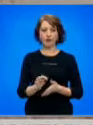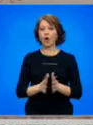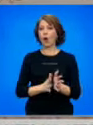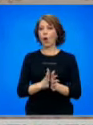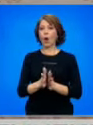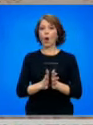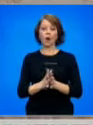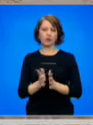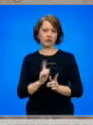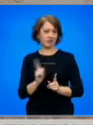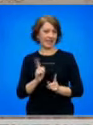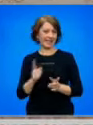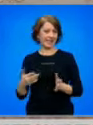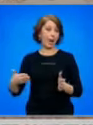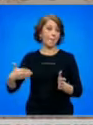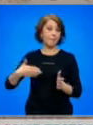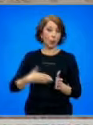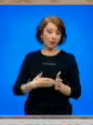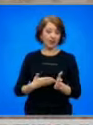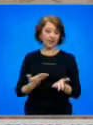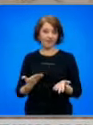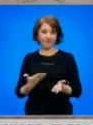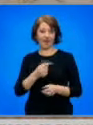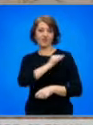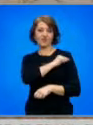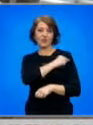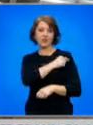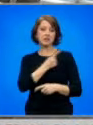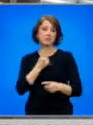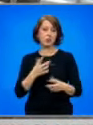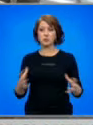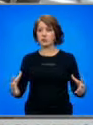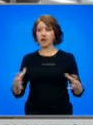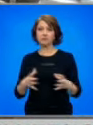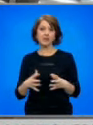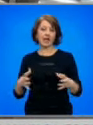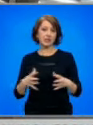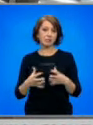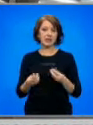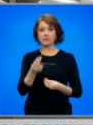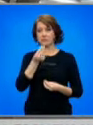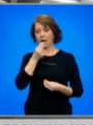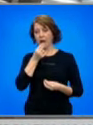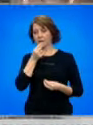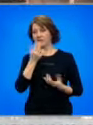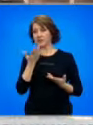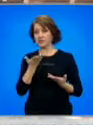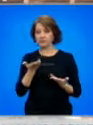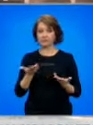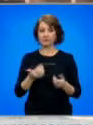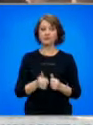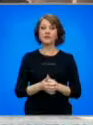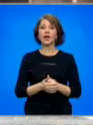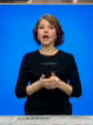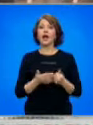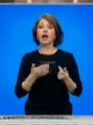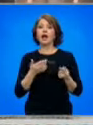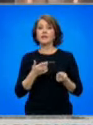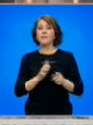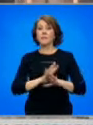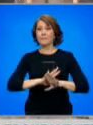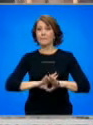Хората не са антиваксъри, просто се събират, хапват си, говорят се, забавляват се. От хора без сертификат с антитела